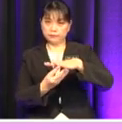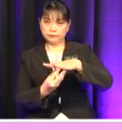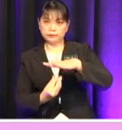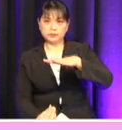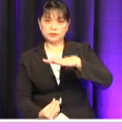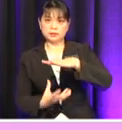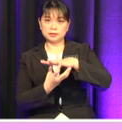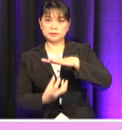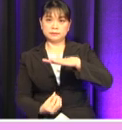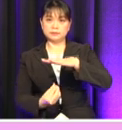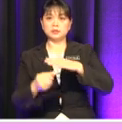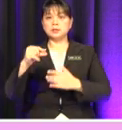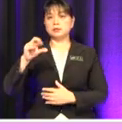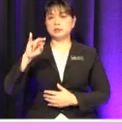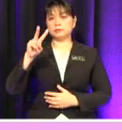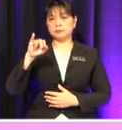diuraikan